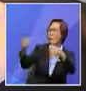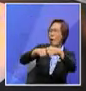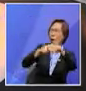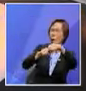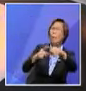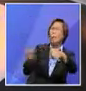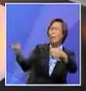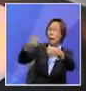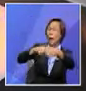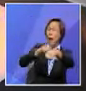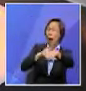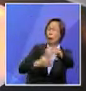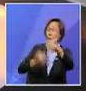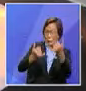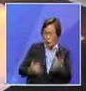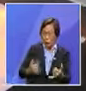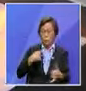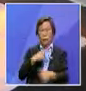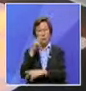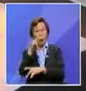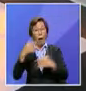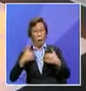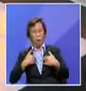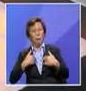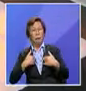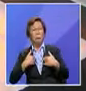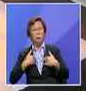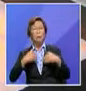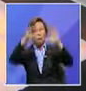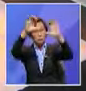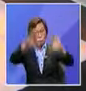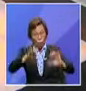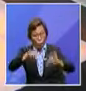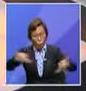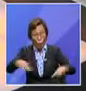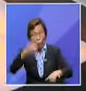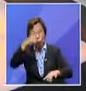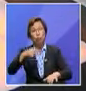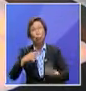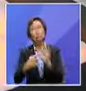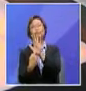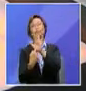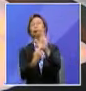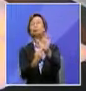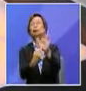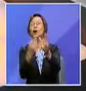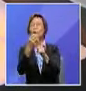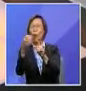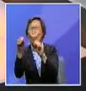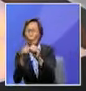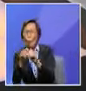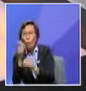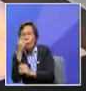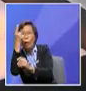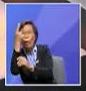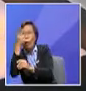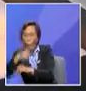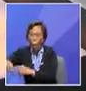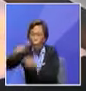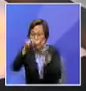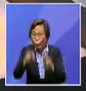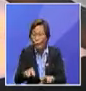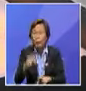zaman ketika ini, apakah kita ingin melihat ada lagi usaha-usaha yang boleh dilakukan untuk kita menunjukkan dan juga meningkatkan kefahaman rakyat